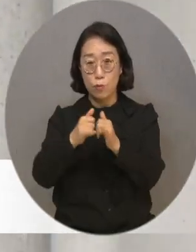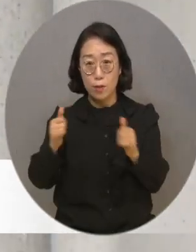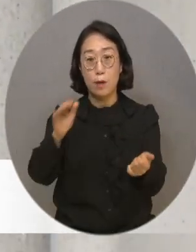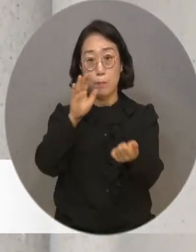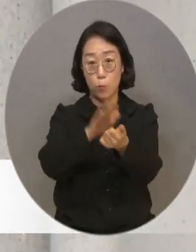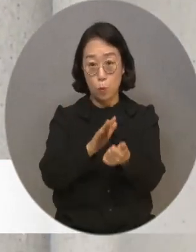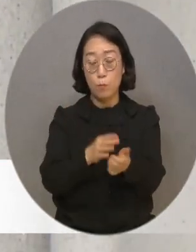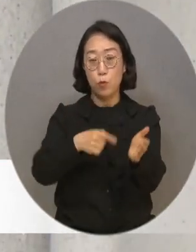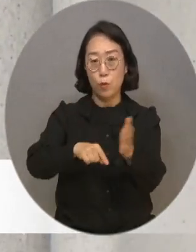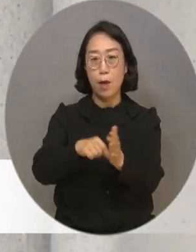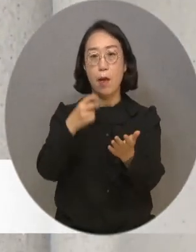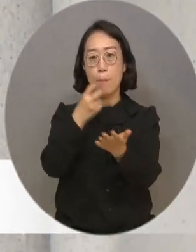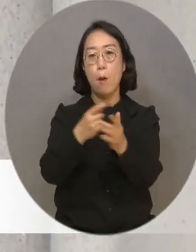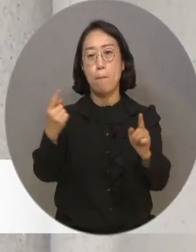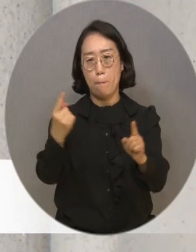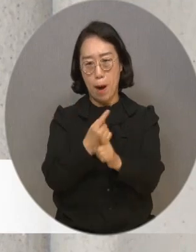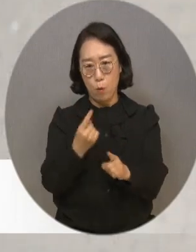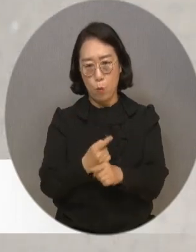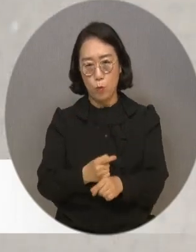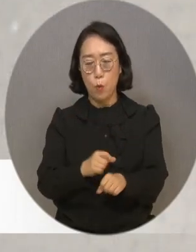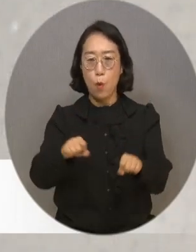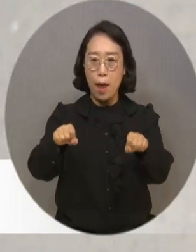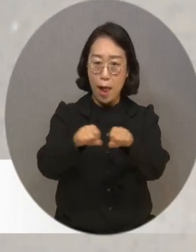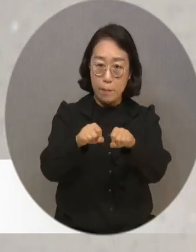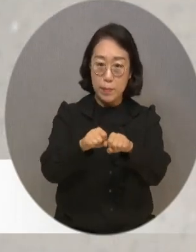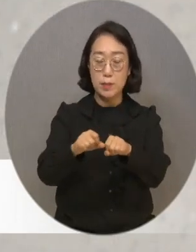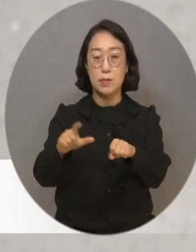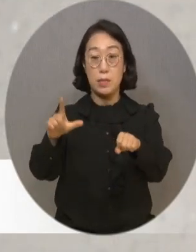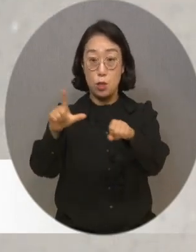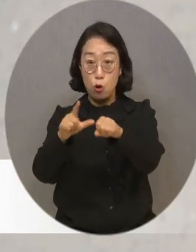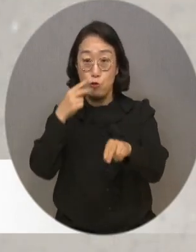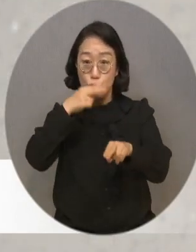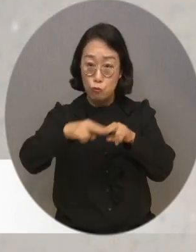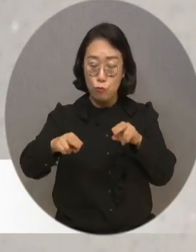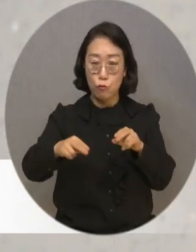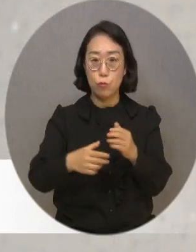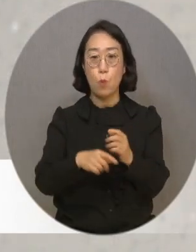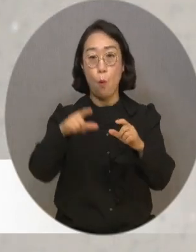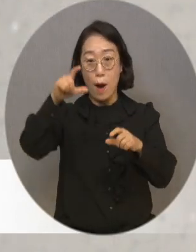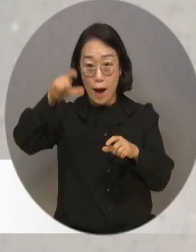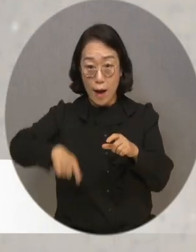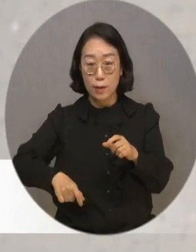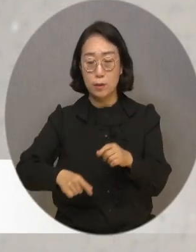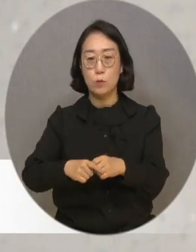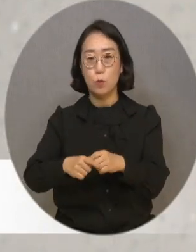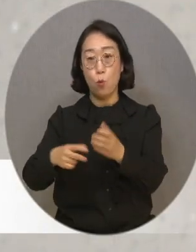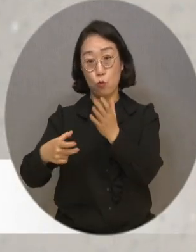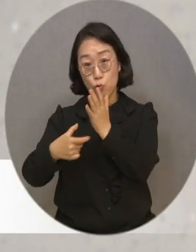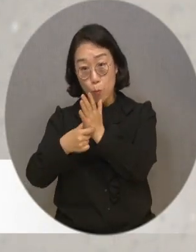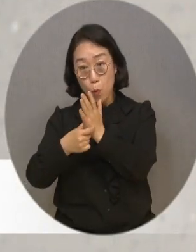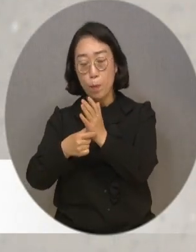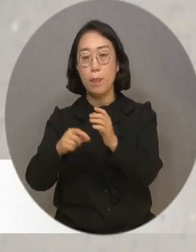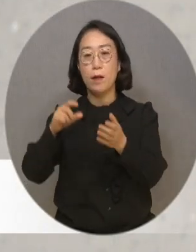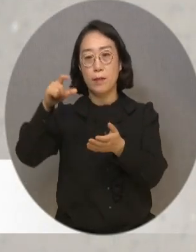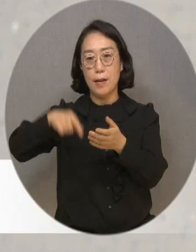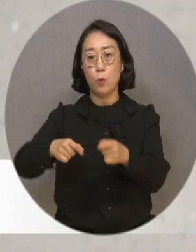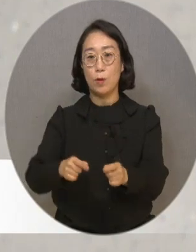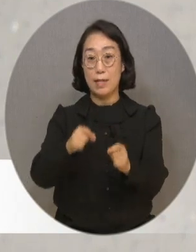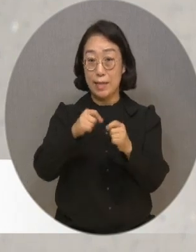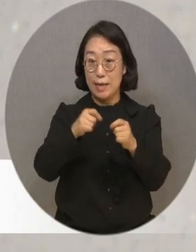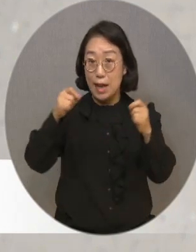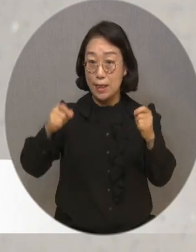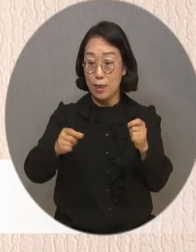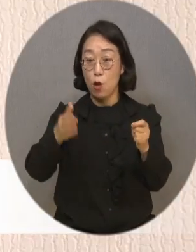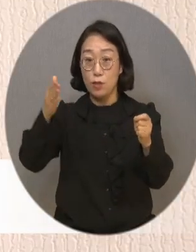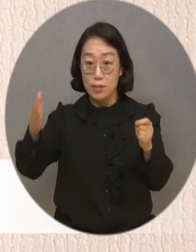개선 방안과 등유, LPG 난방비 지원, 카드 쿠폰 사용기한 연장, 난방비 지원대책 추진 현황 등